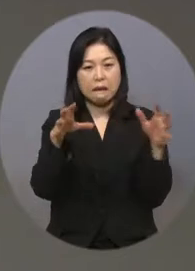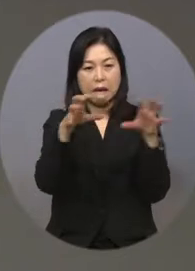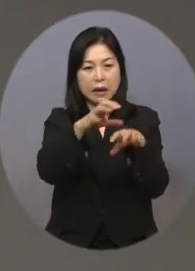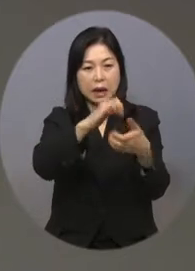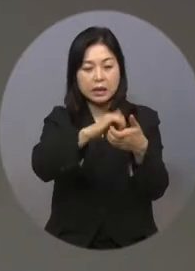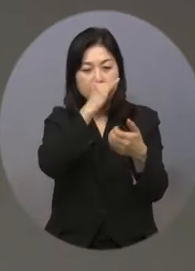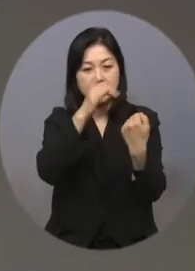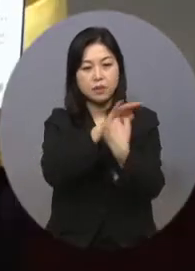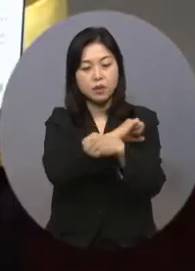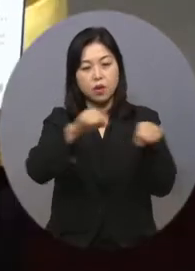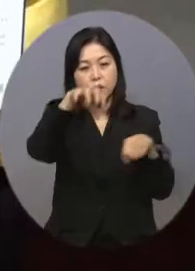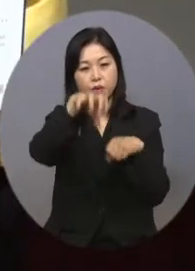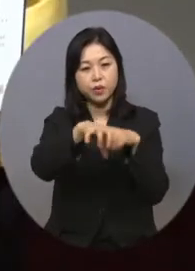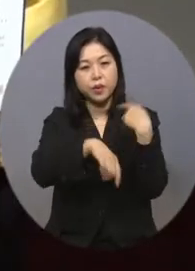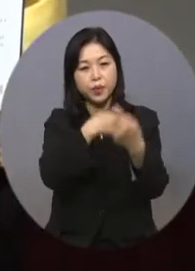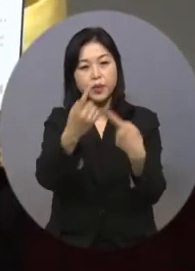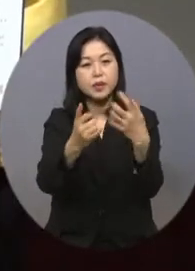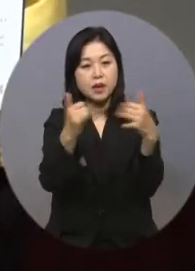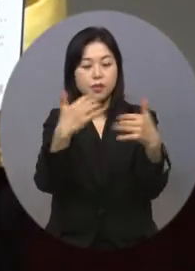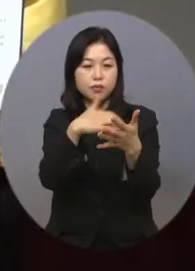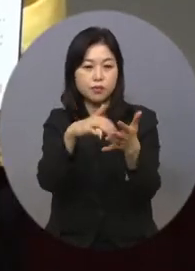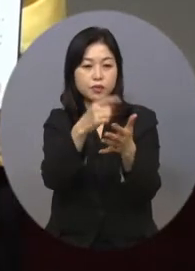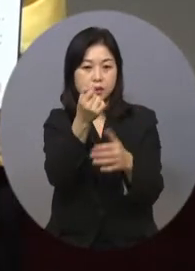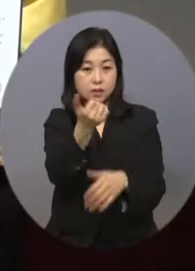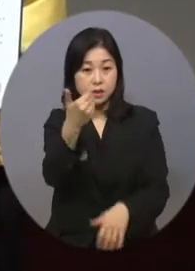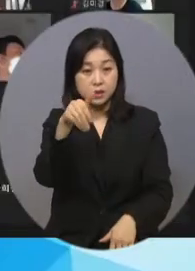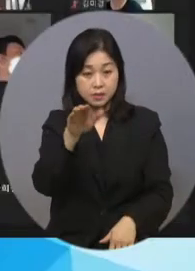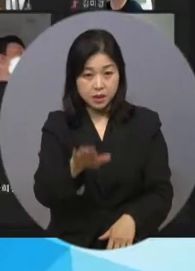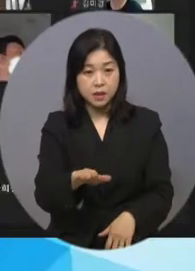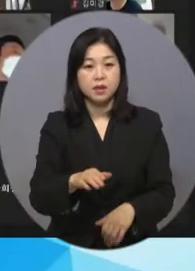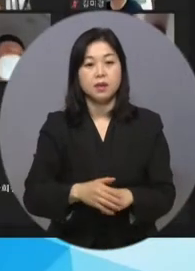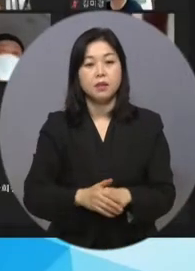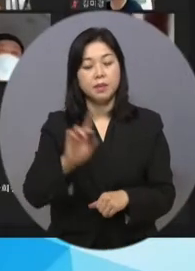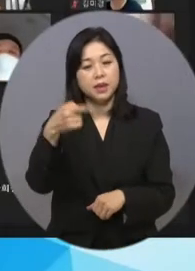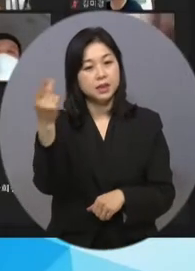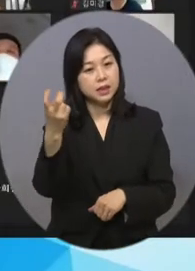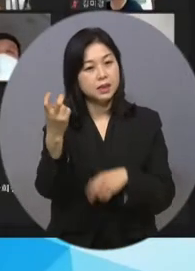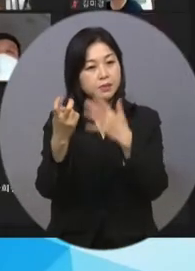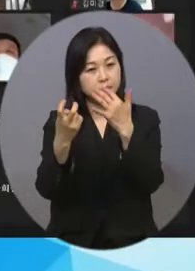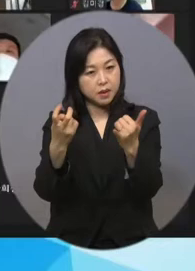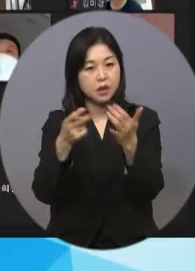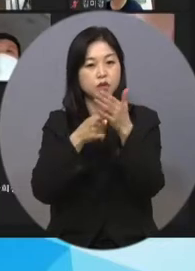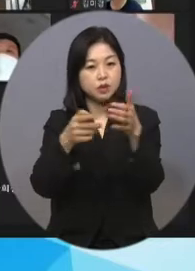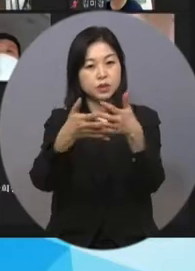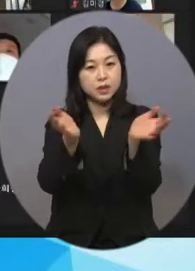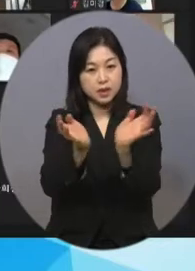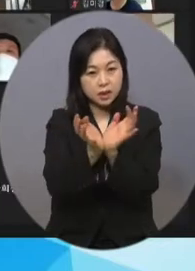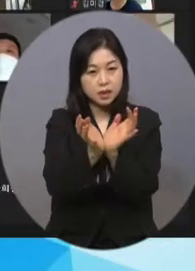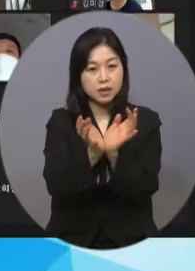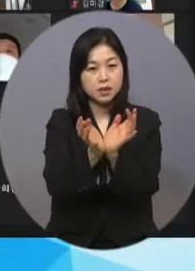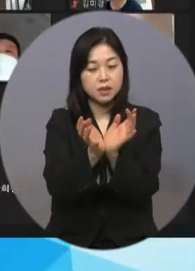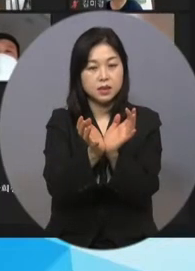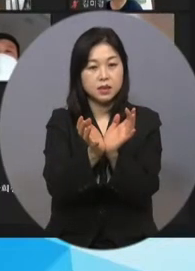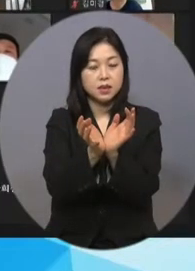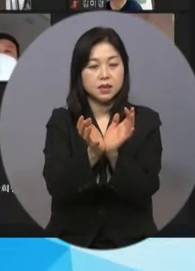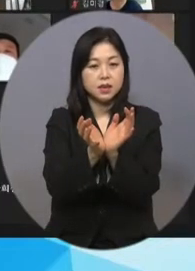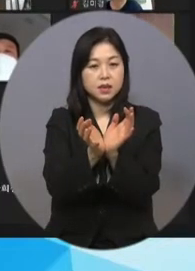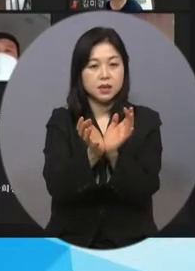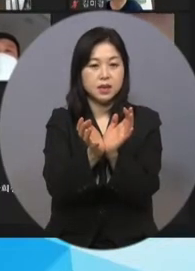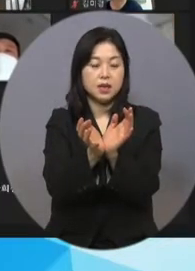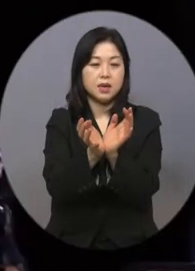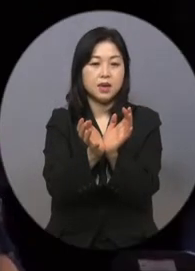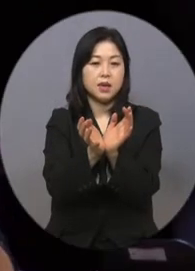넓은 행사장에 모인 사람들은 손에 꼽을 정도지만 120여 명의 추진단 위원들은 자치분